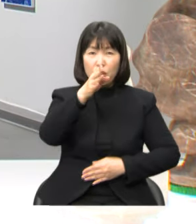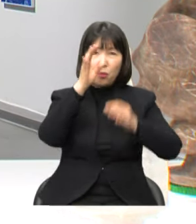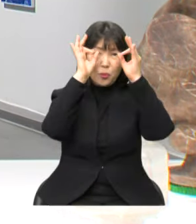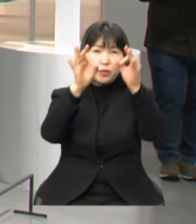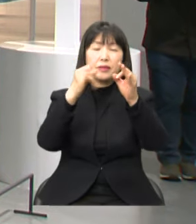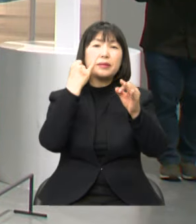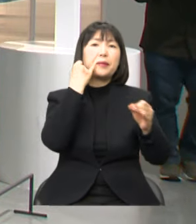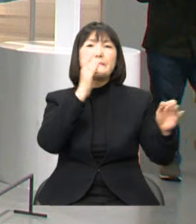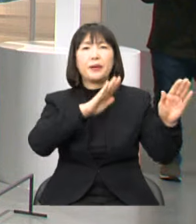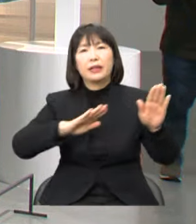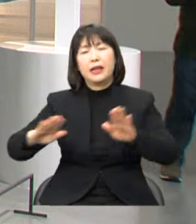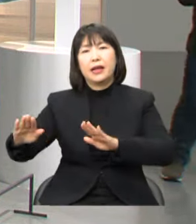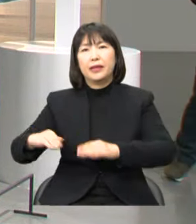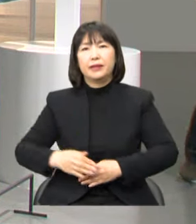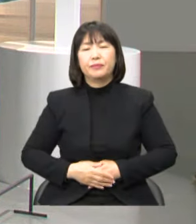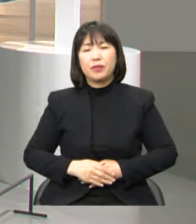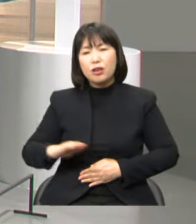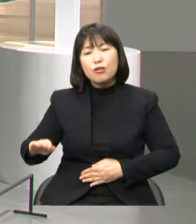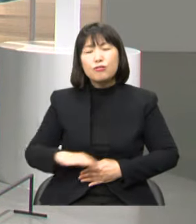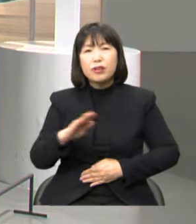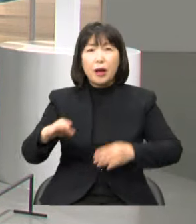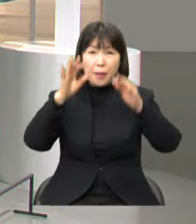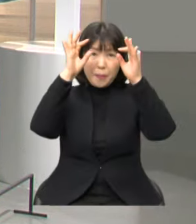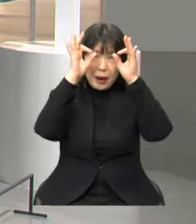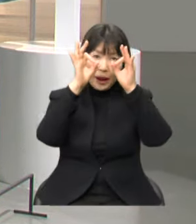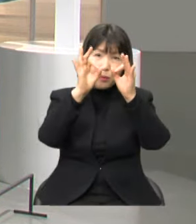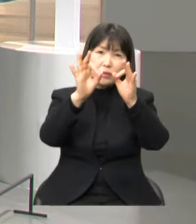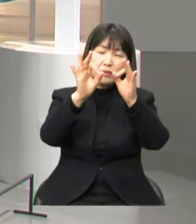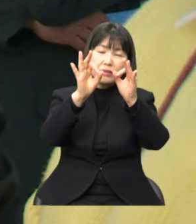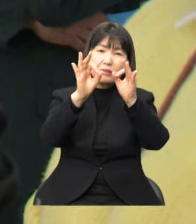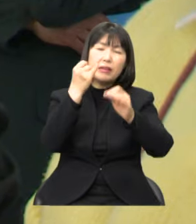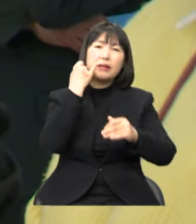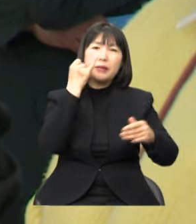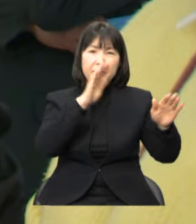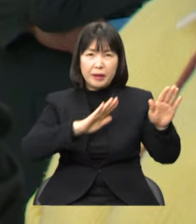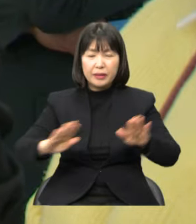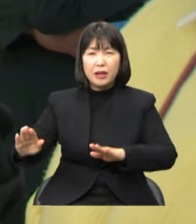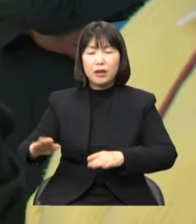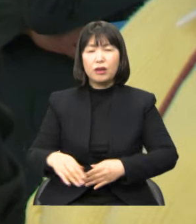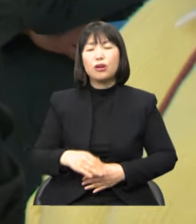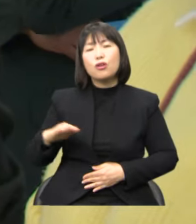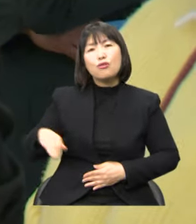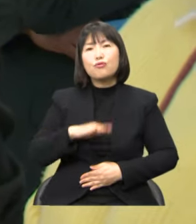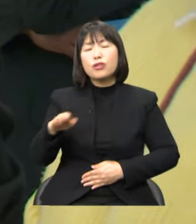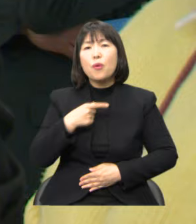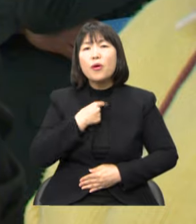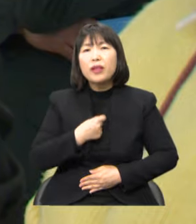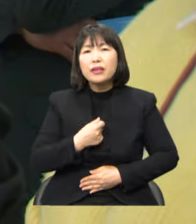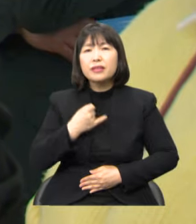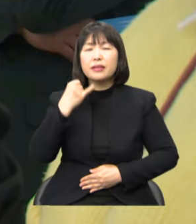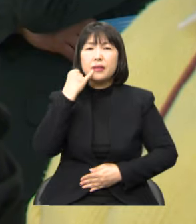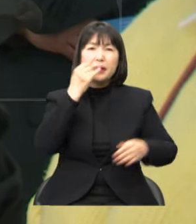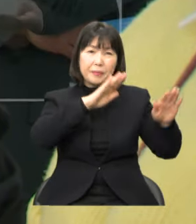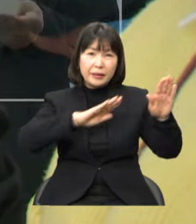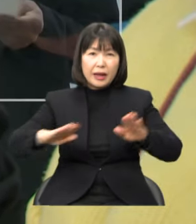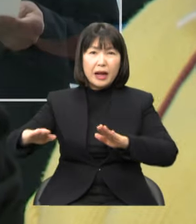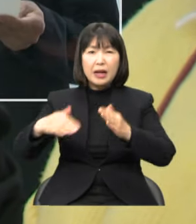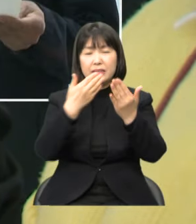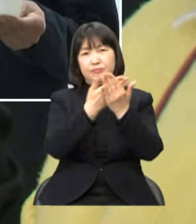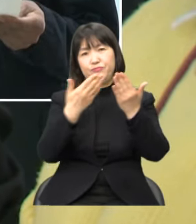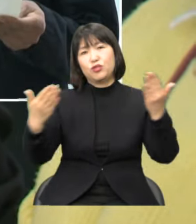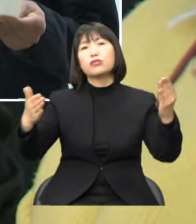바다 우리가 바라보는 바다 가는 되 있